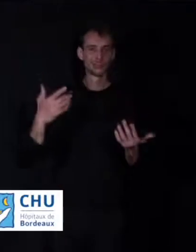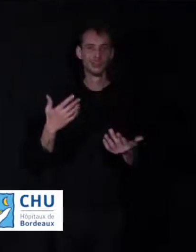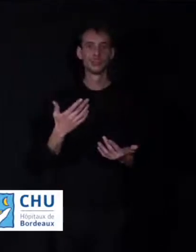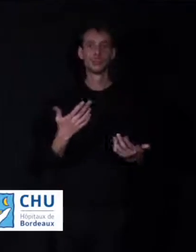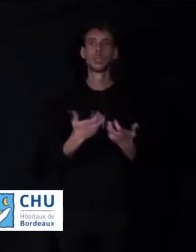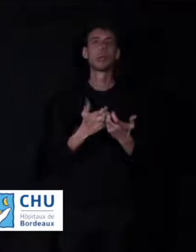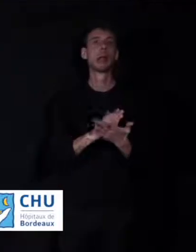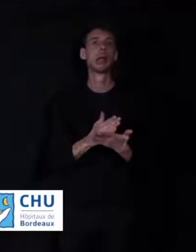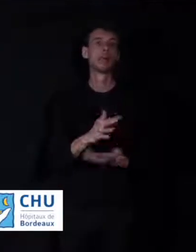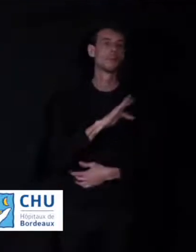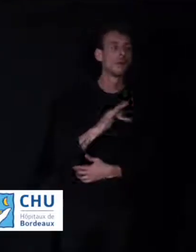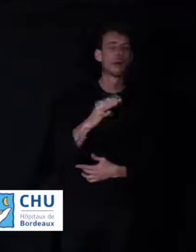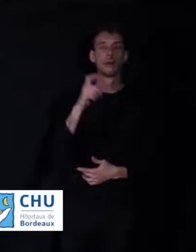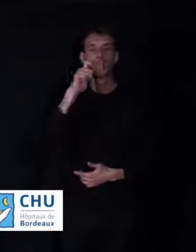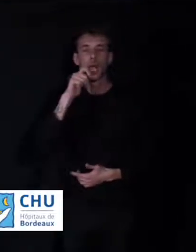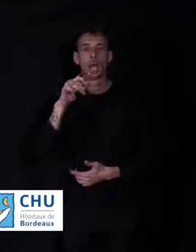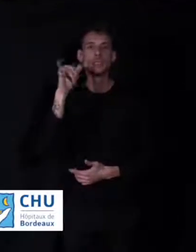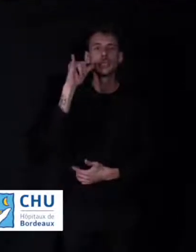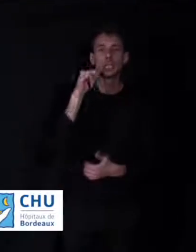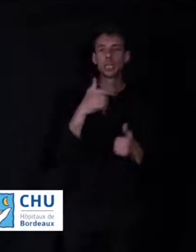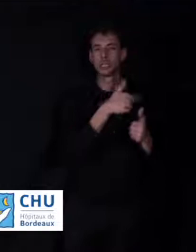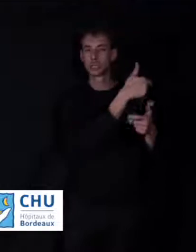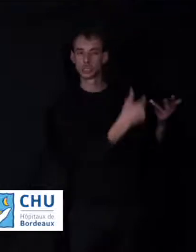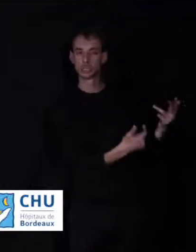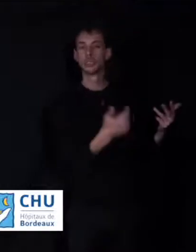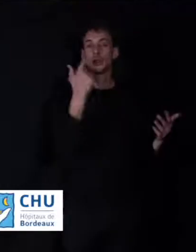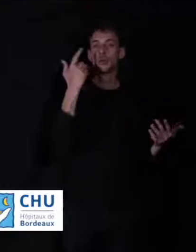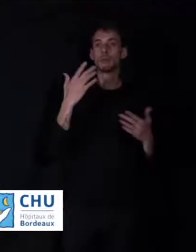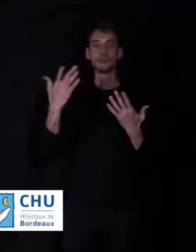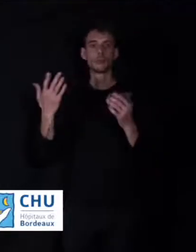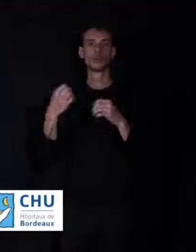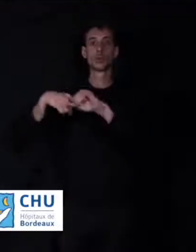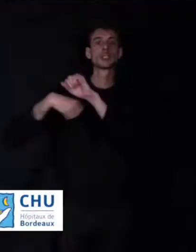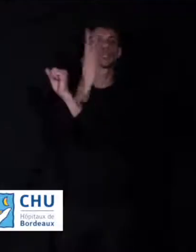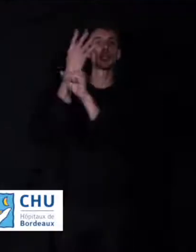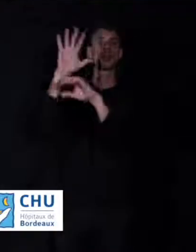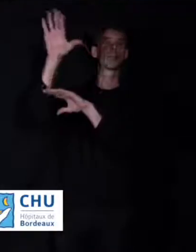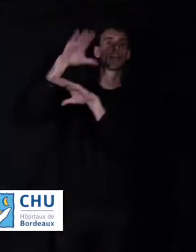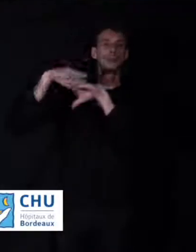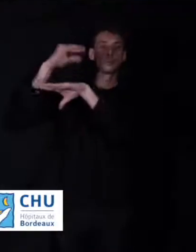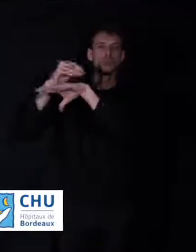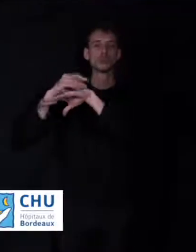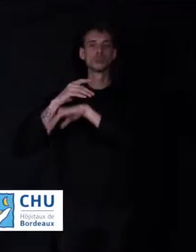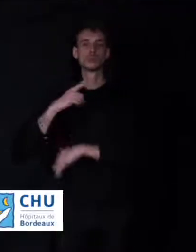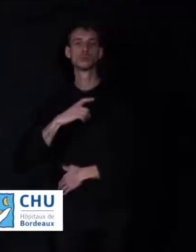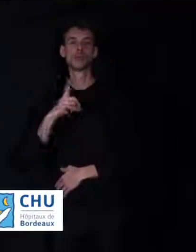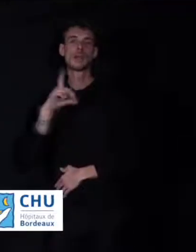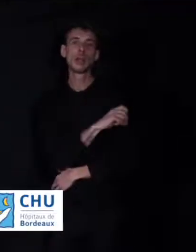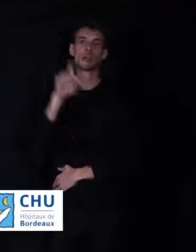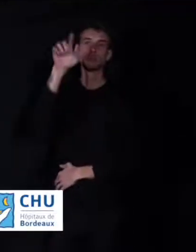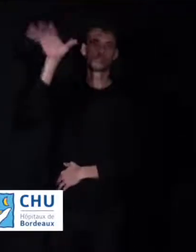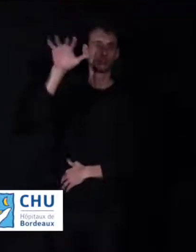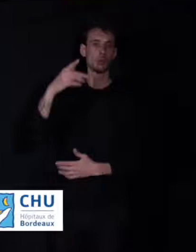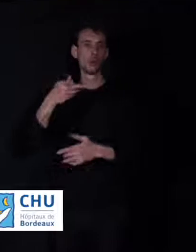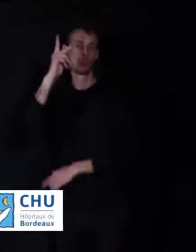Grèce, l'Italie, comparés aux pays scandinaves où l'adhésion à la vaccination est plus importante. Alors on